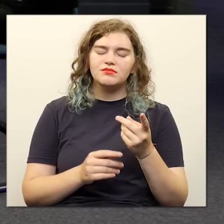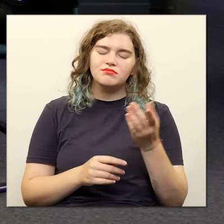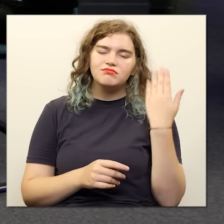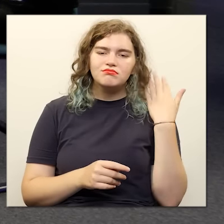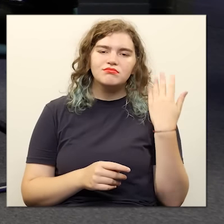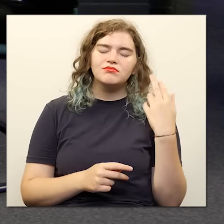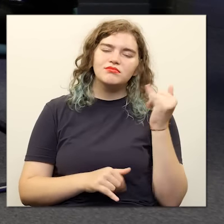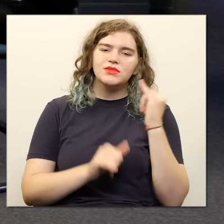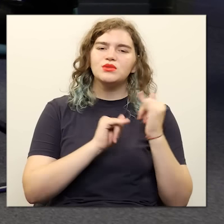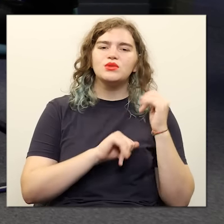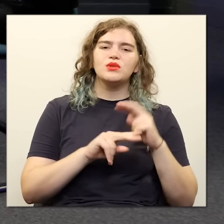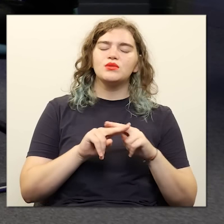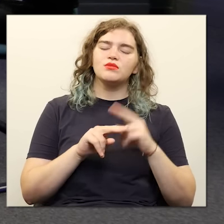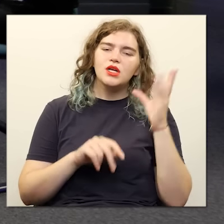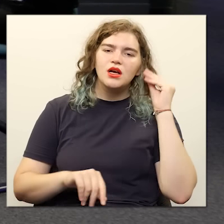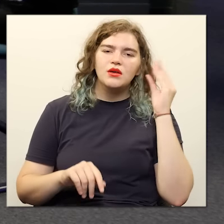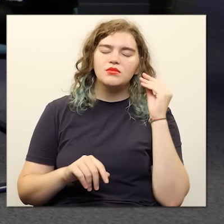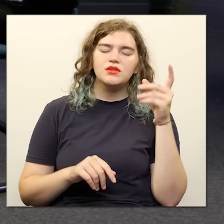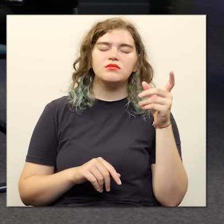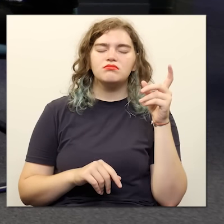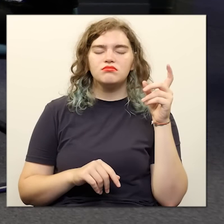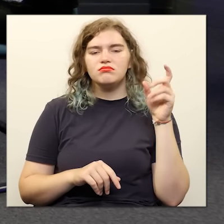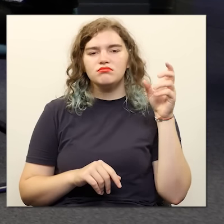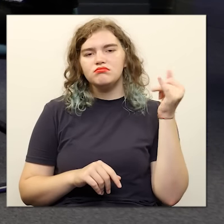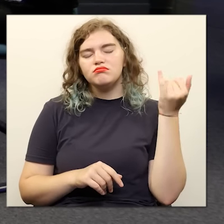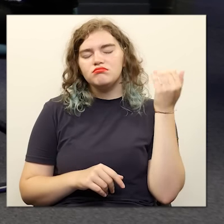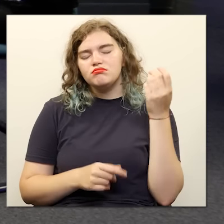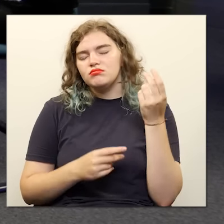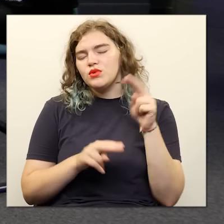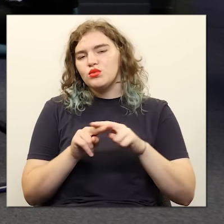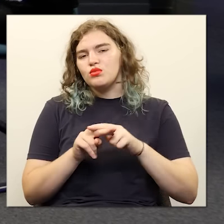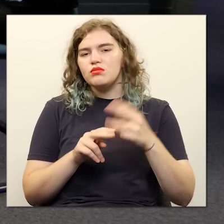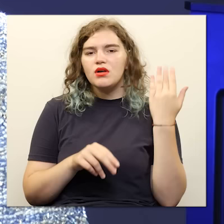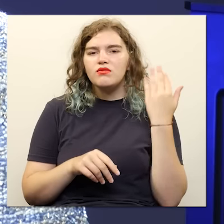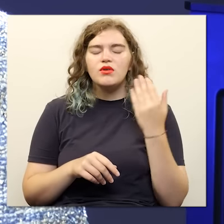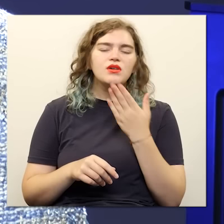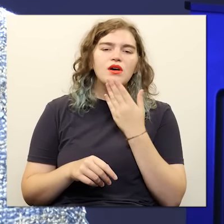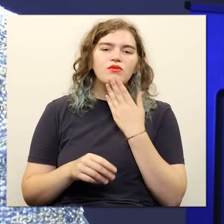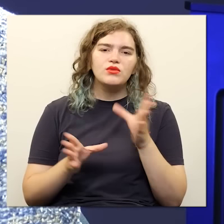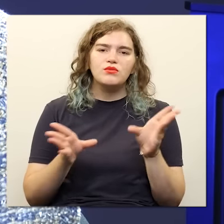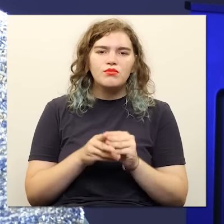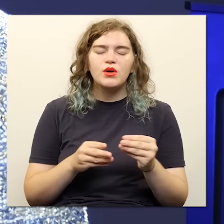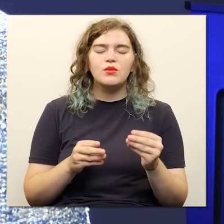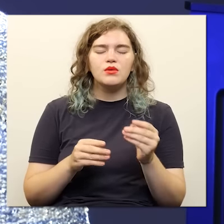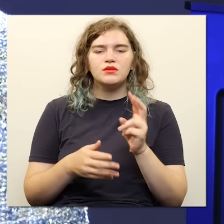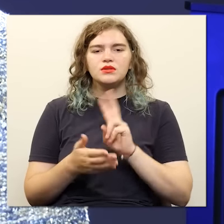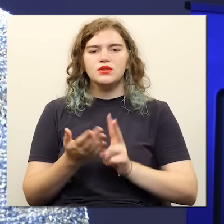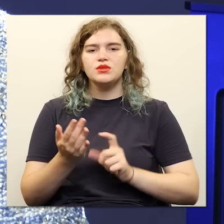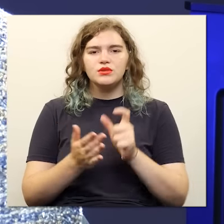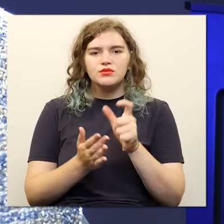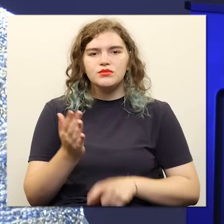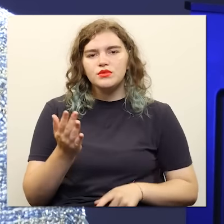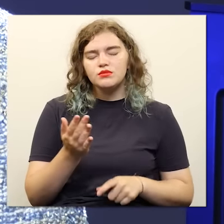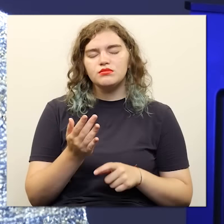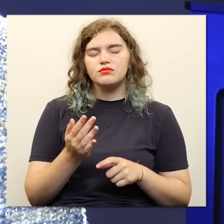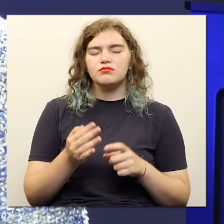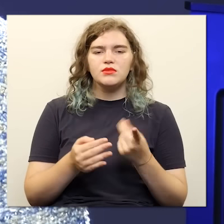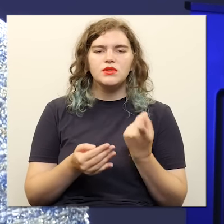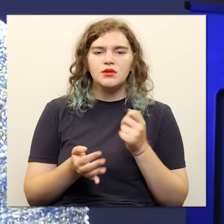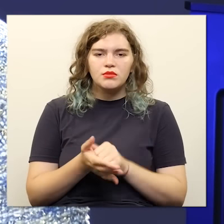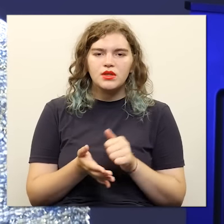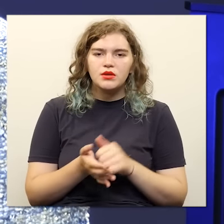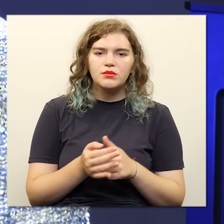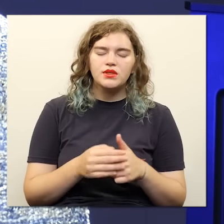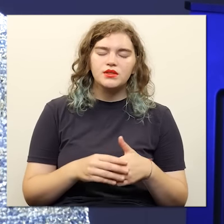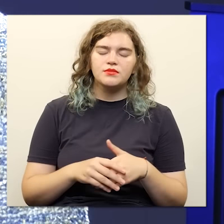de amintiri din trecutul dumneavoastră și v-ați propus să citim un capitol, de fapt dumneavoastră să